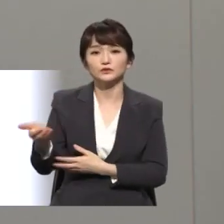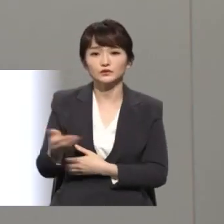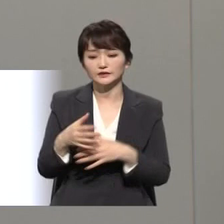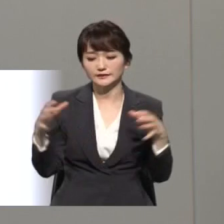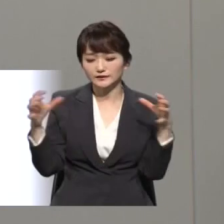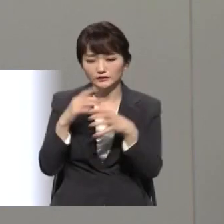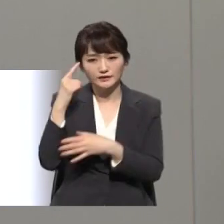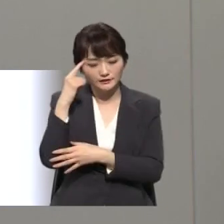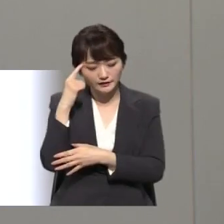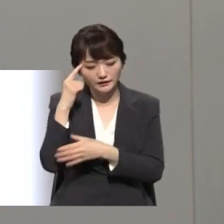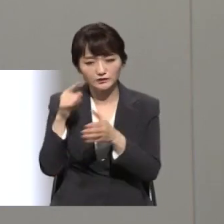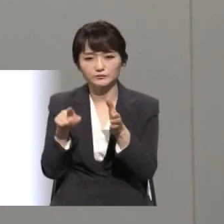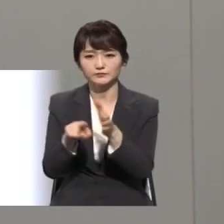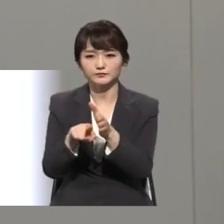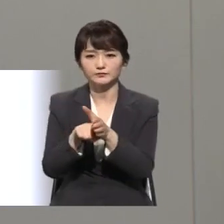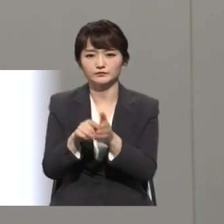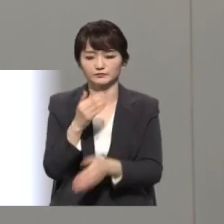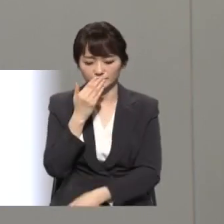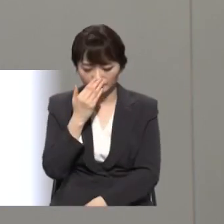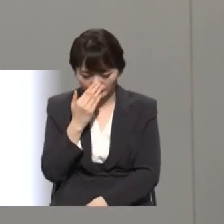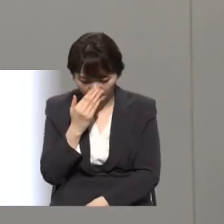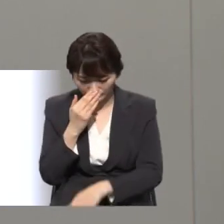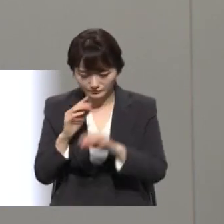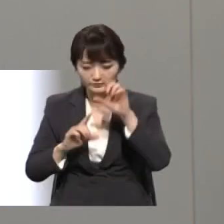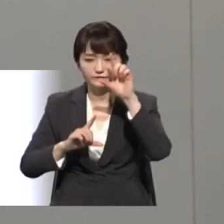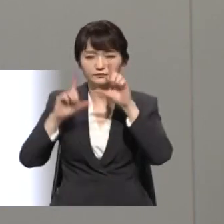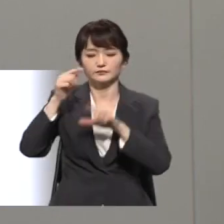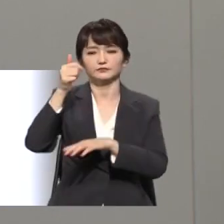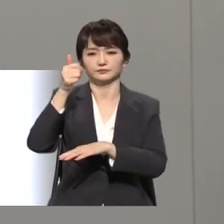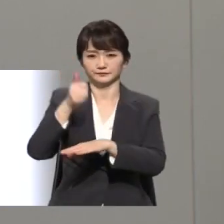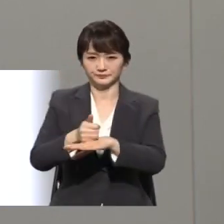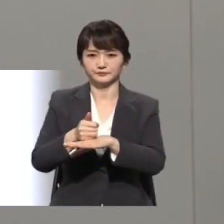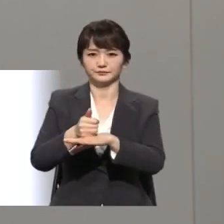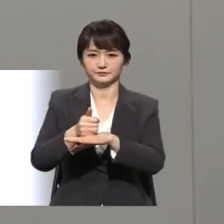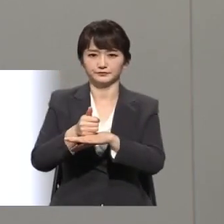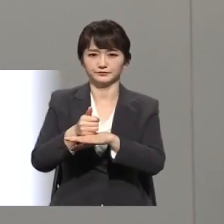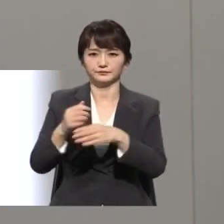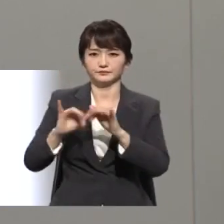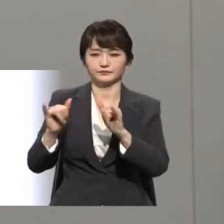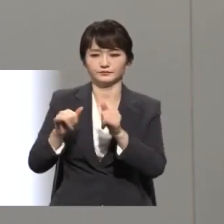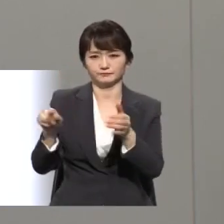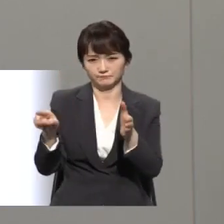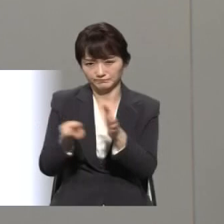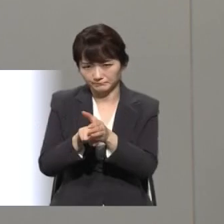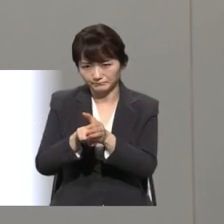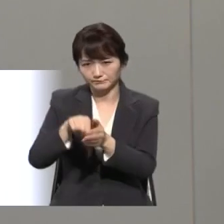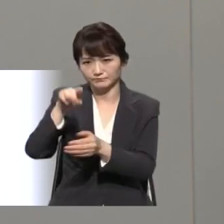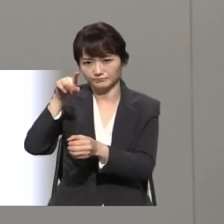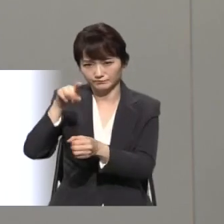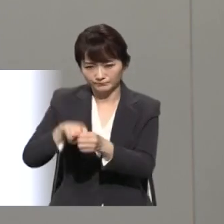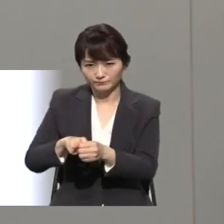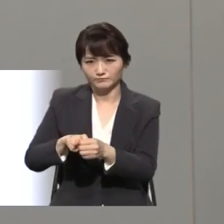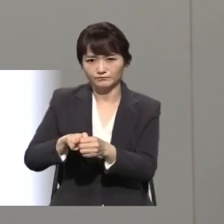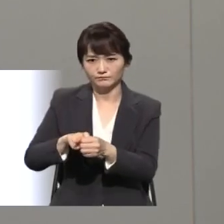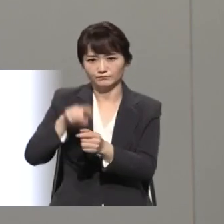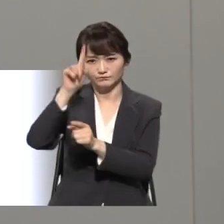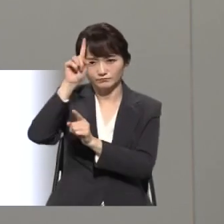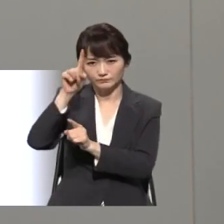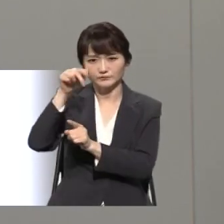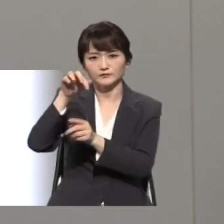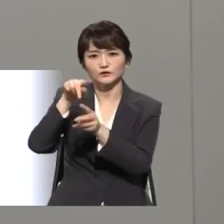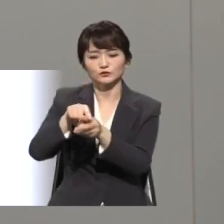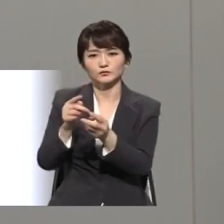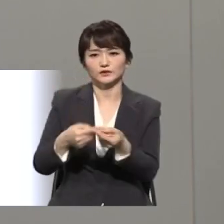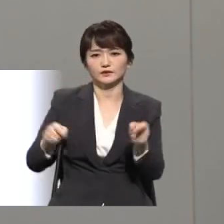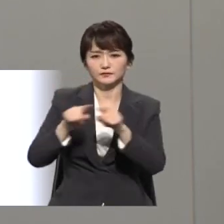믿습니다 겸손한 4 세로 마지막까지 국민의 신임을 얻기 에 이제 명 후보와